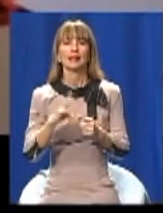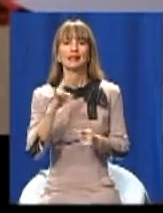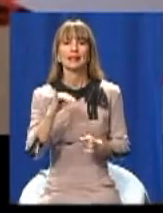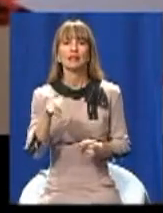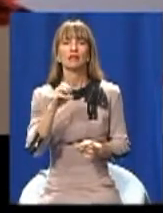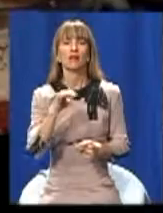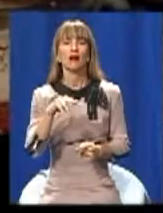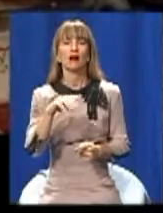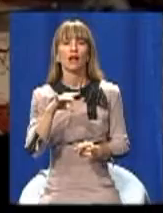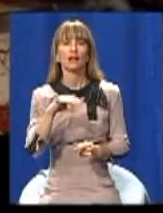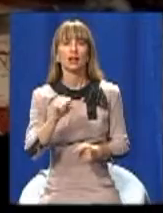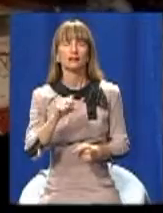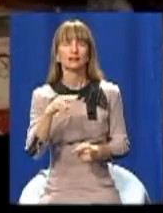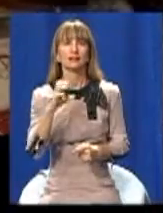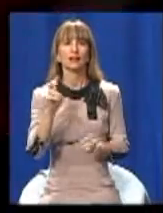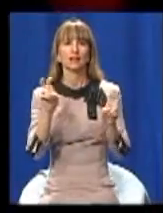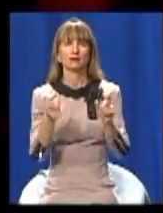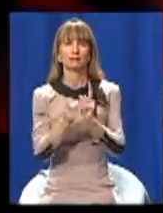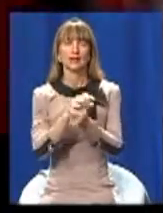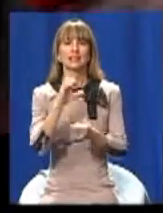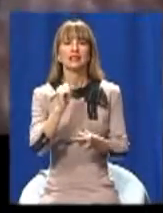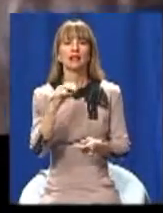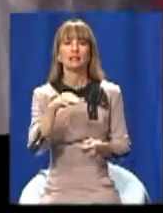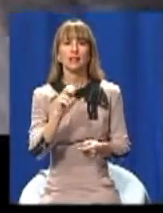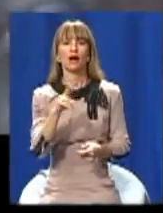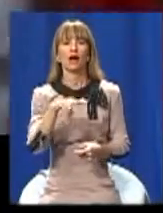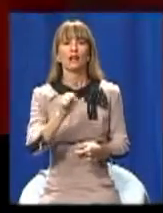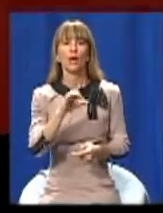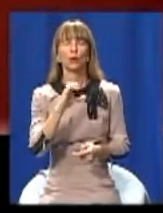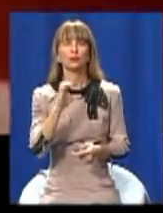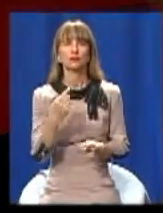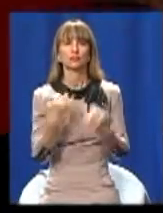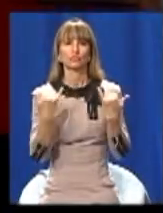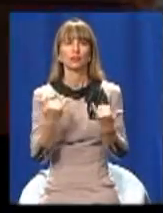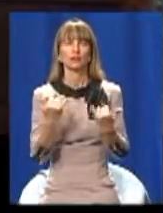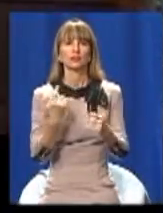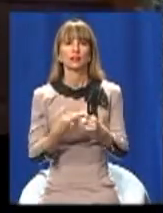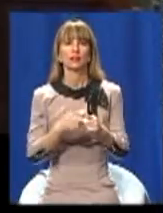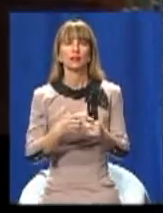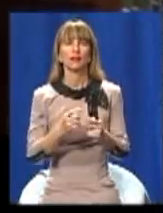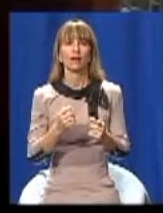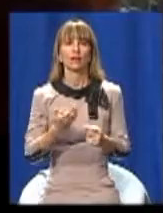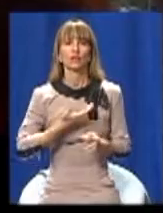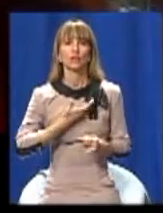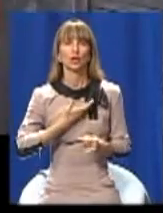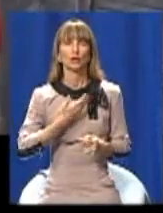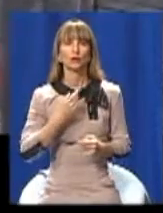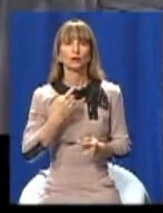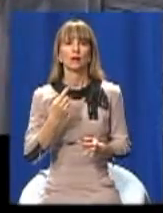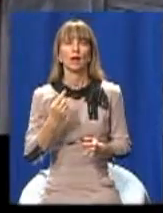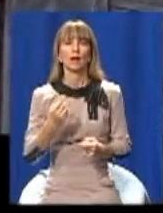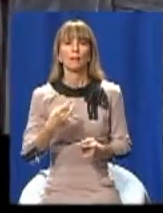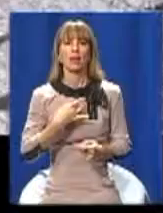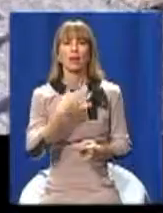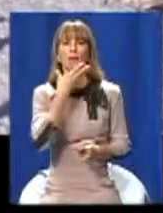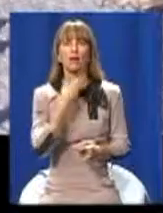дещо спростилася і видозмінилася на Санта-Клаус. Теперішній Санта-Клаус – це великий дідусь з білою бородою та в червоному тулупі з